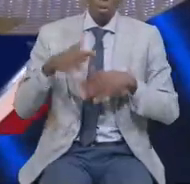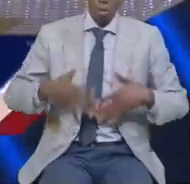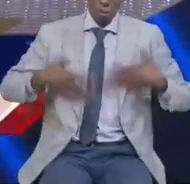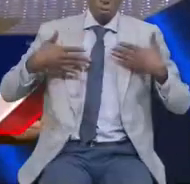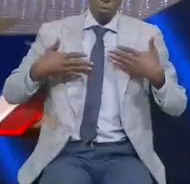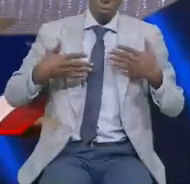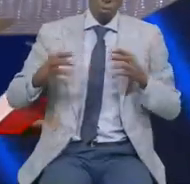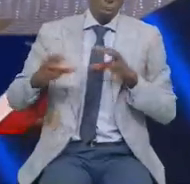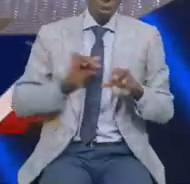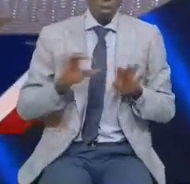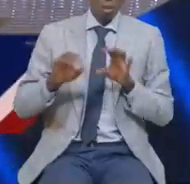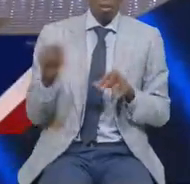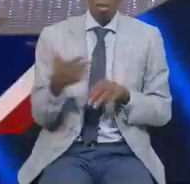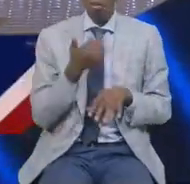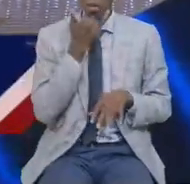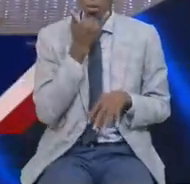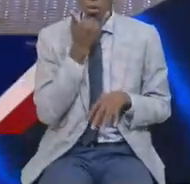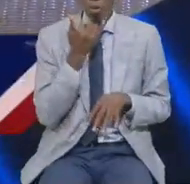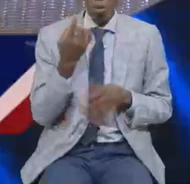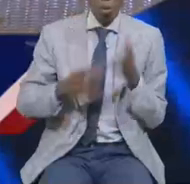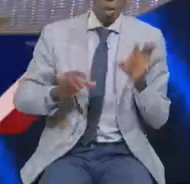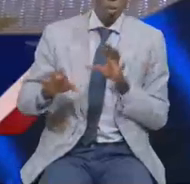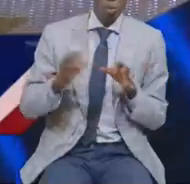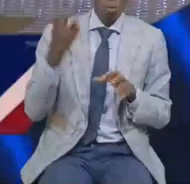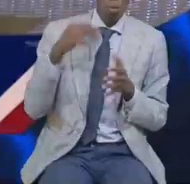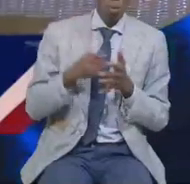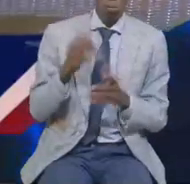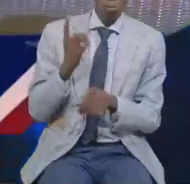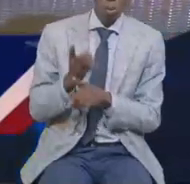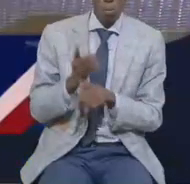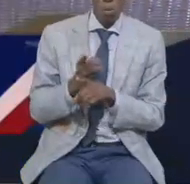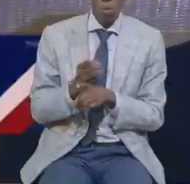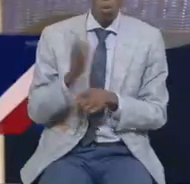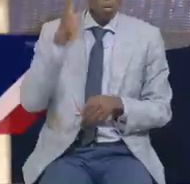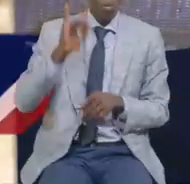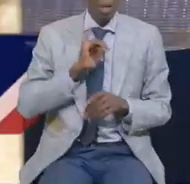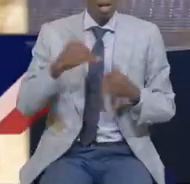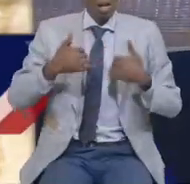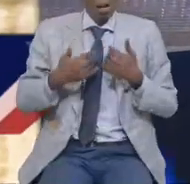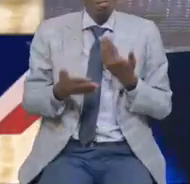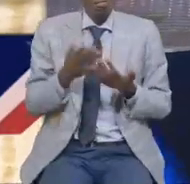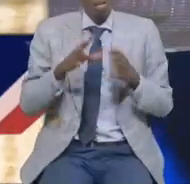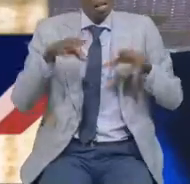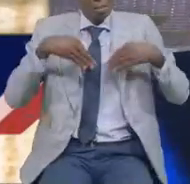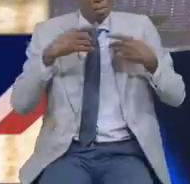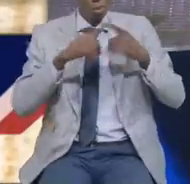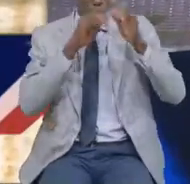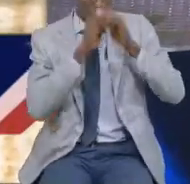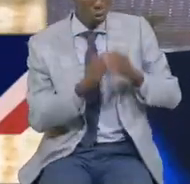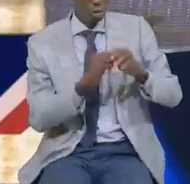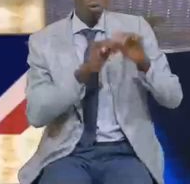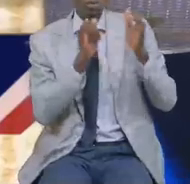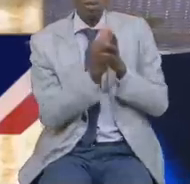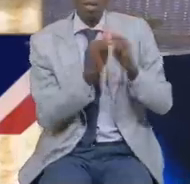constante. Tu peux t'examiner. Est-ce que c'est bon? Est-ce que je dois adorer l'idole? Non. Est-ce que c'est mauvais d'adorer les idoles?